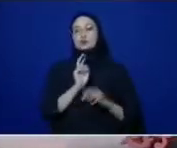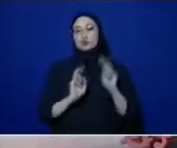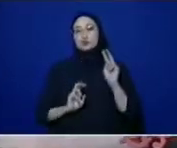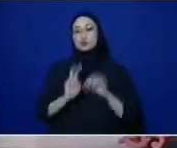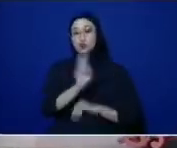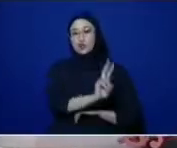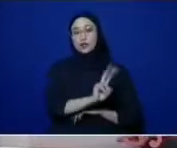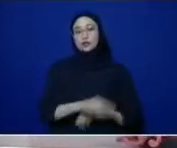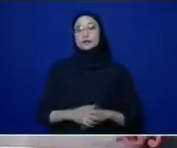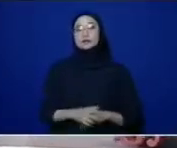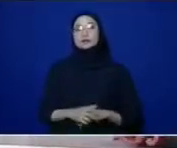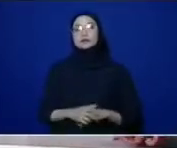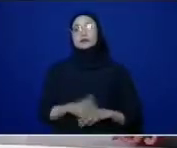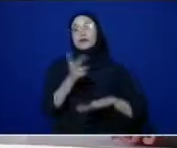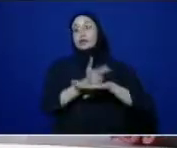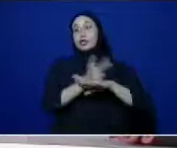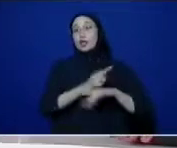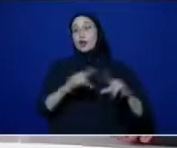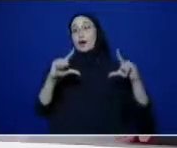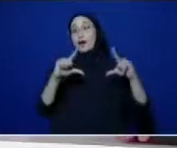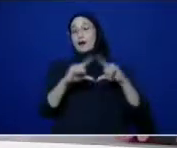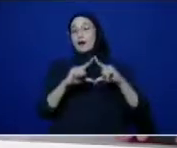A.